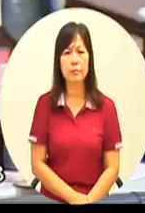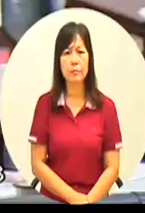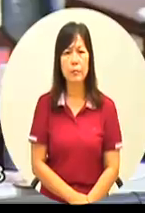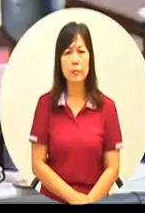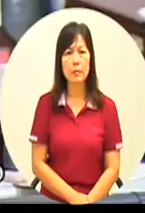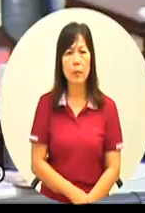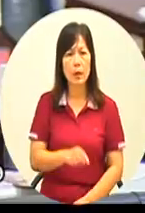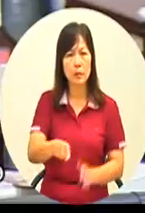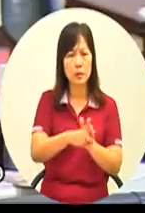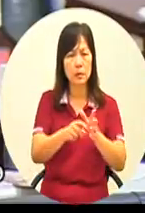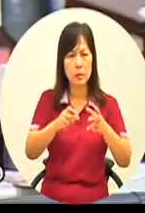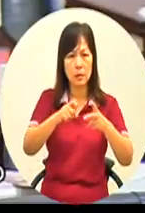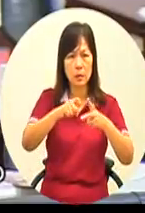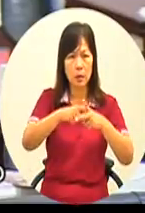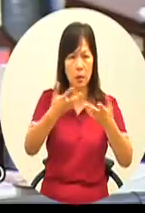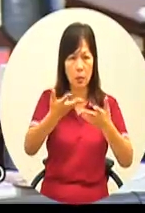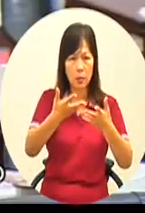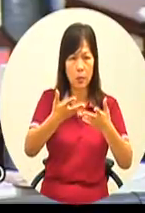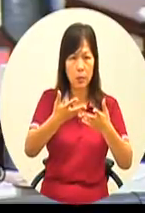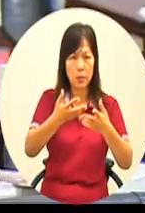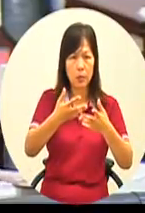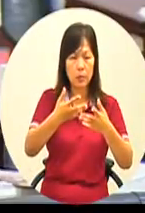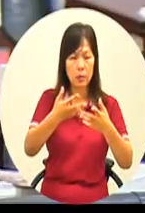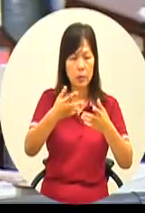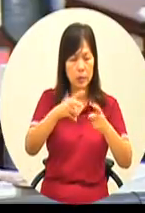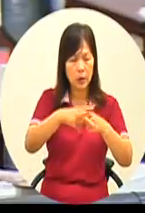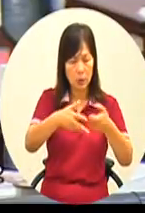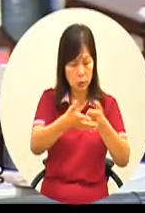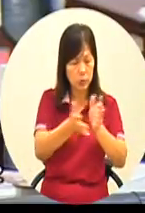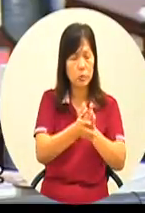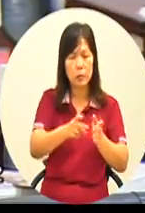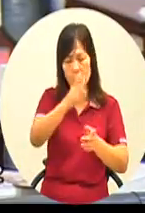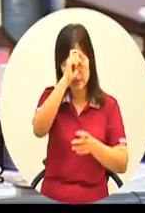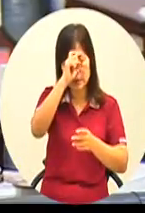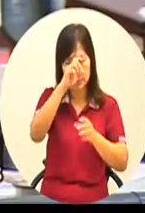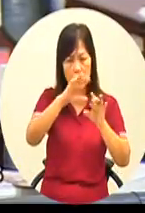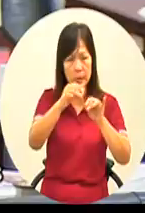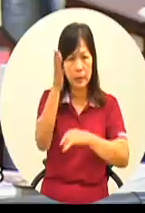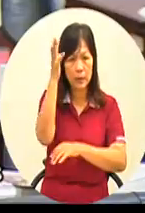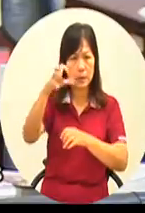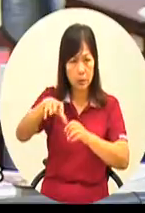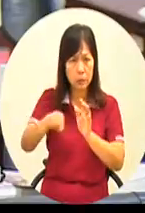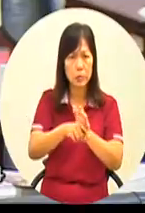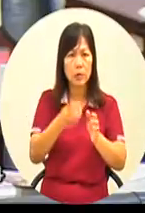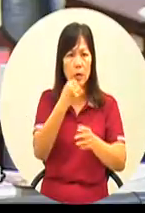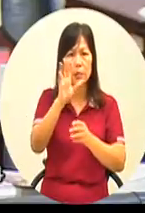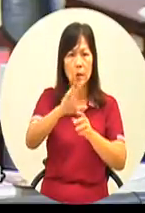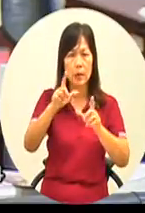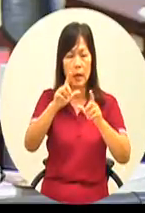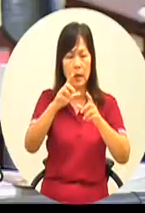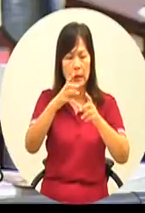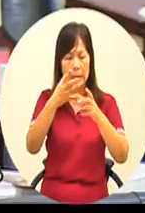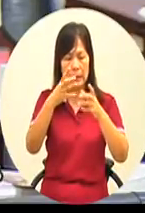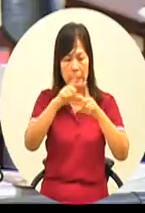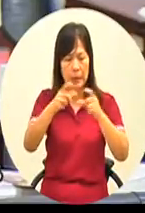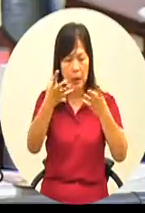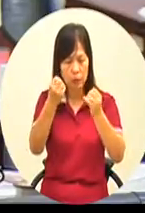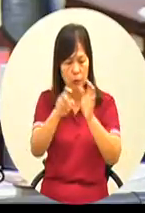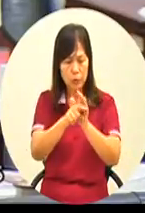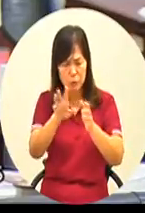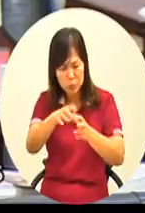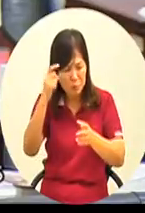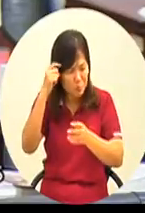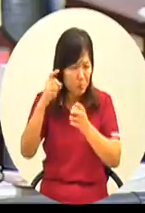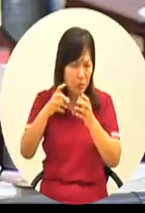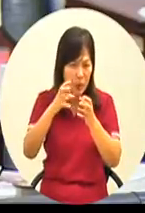个公务小组的时候，其实我也特别提到，希望地政局在做所谓的大数据的运用分析上，作为